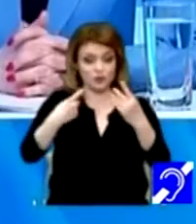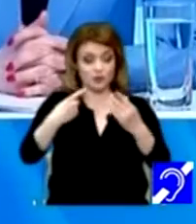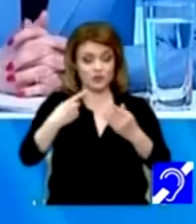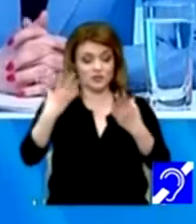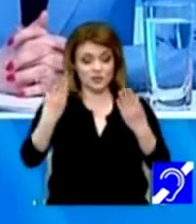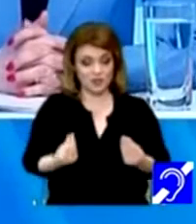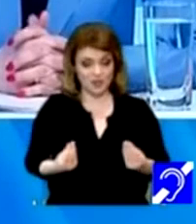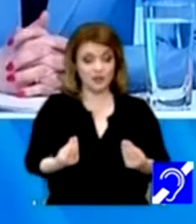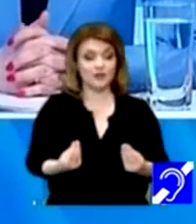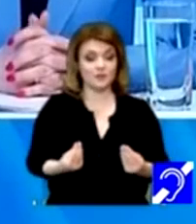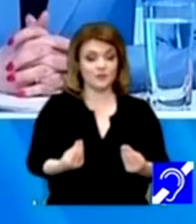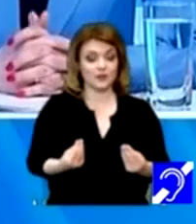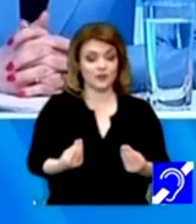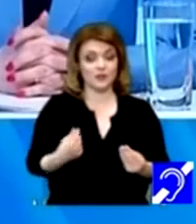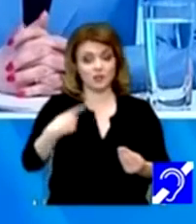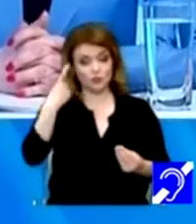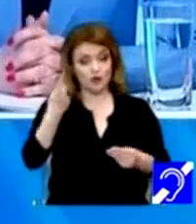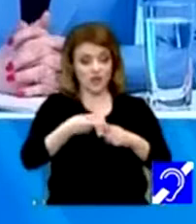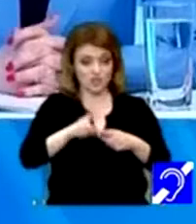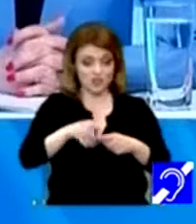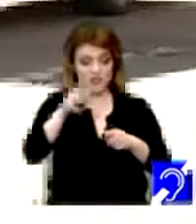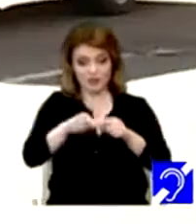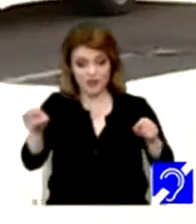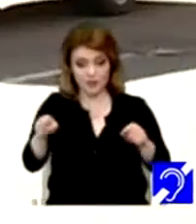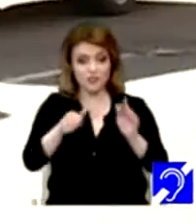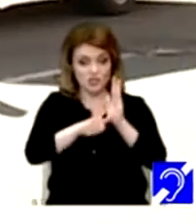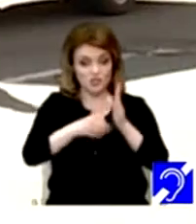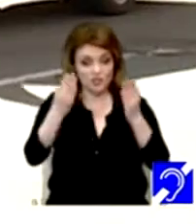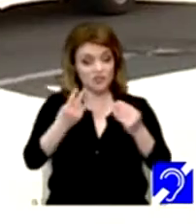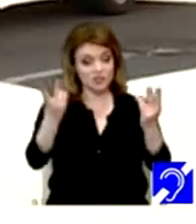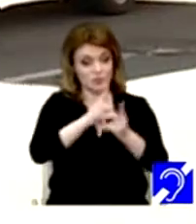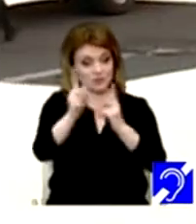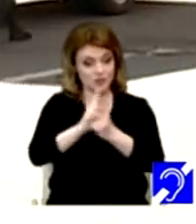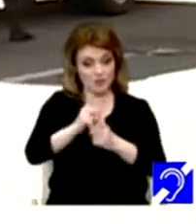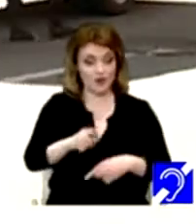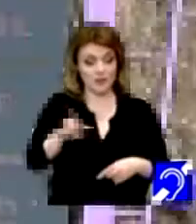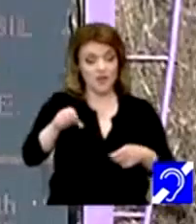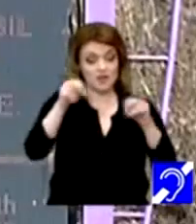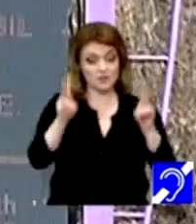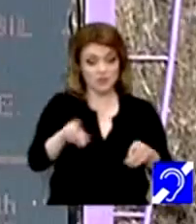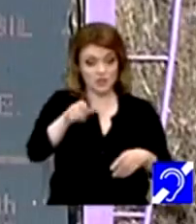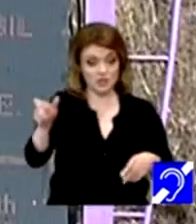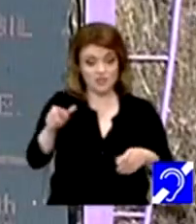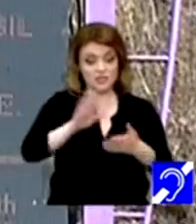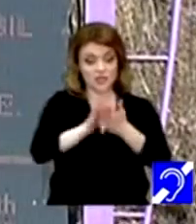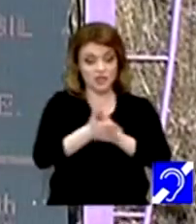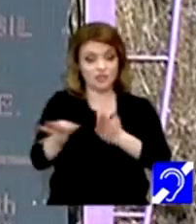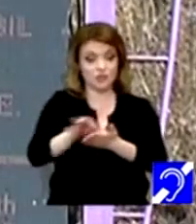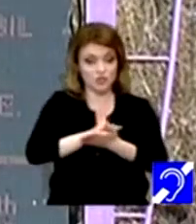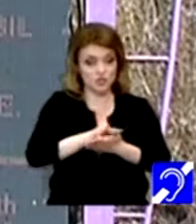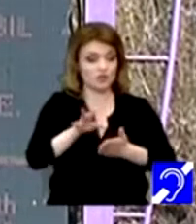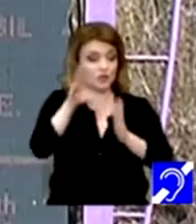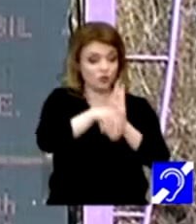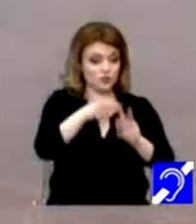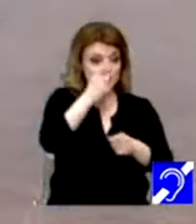această perioadă ar trebui să fie revizuită. Mai mult, potrivit experților, starea de urgență include măsuri